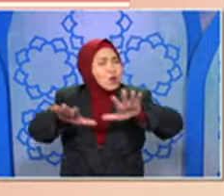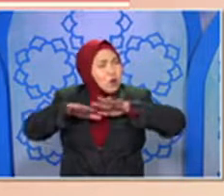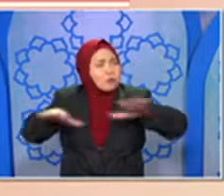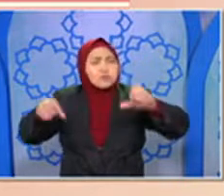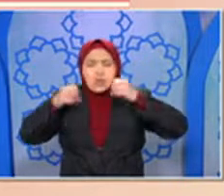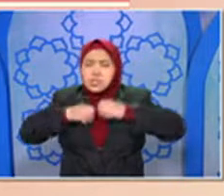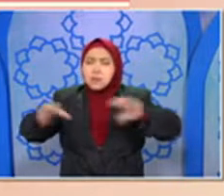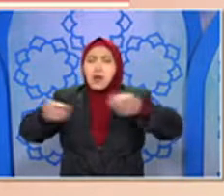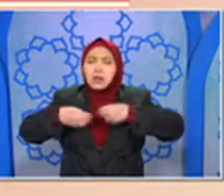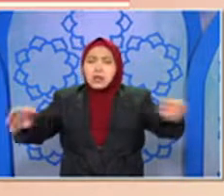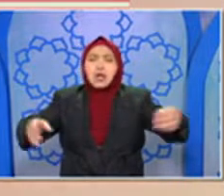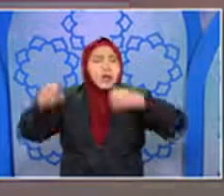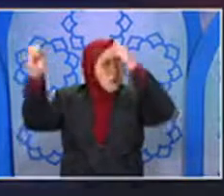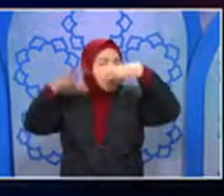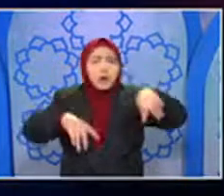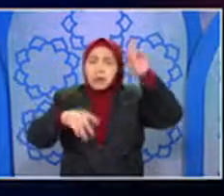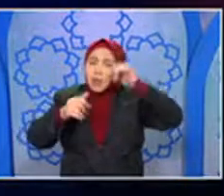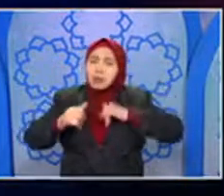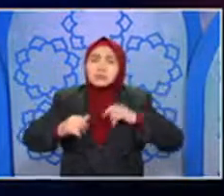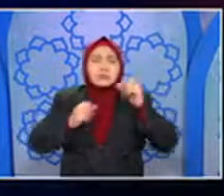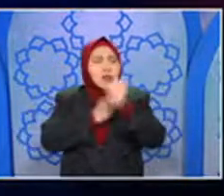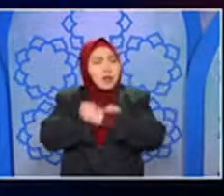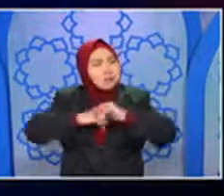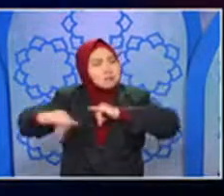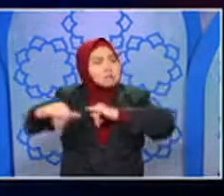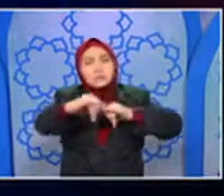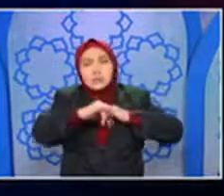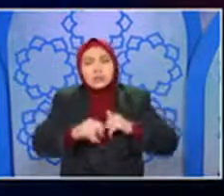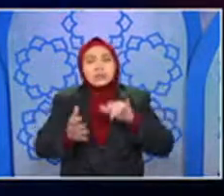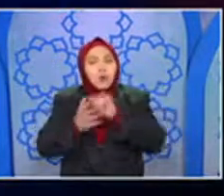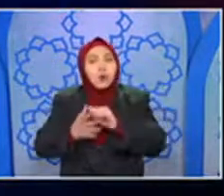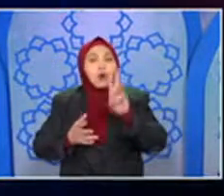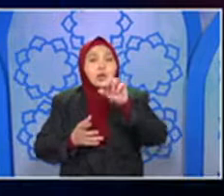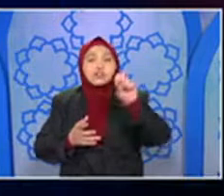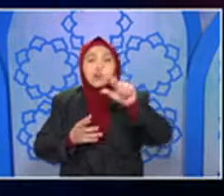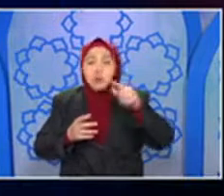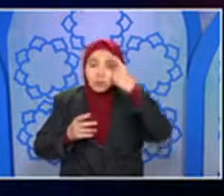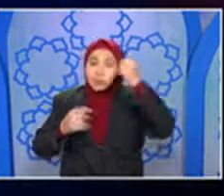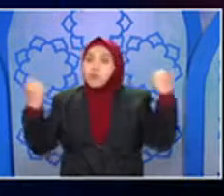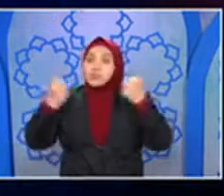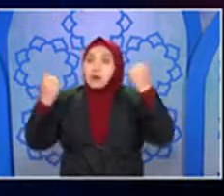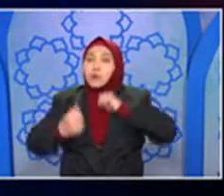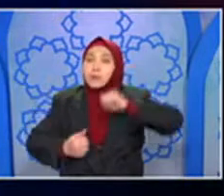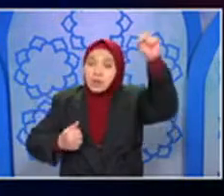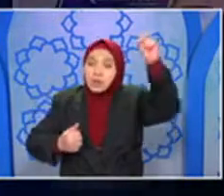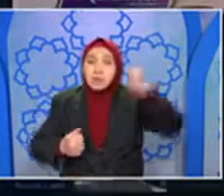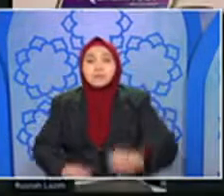Allah, menyayangi sesama kita. 3 resolusi untuk menyambut merdeka kita.